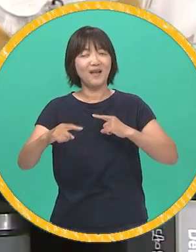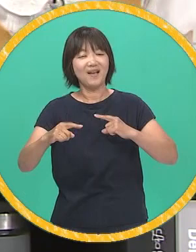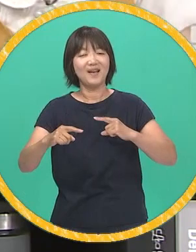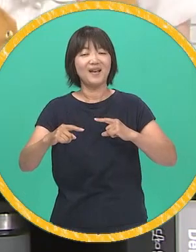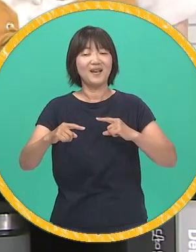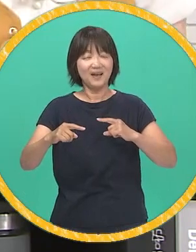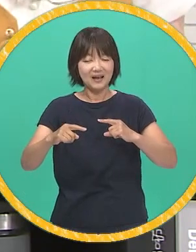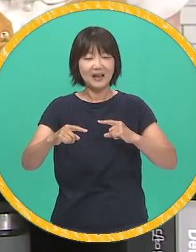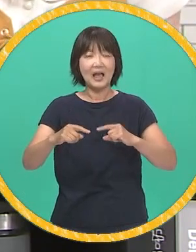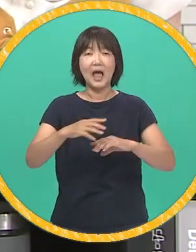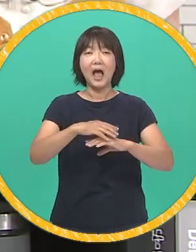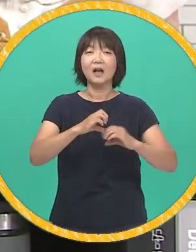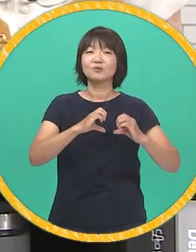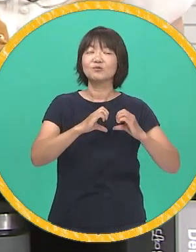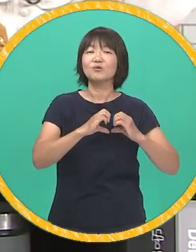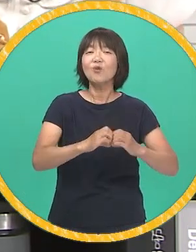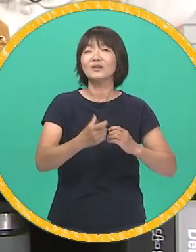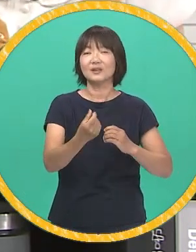はっはっはっ